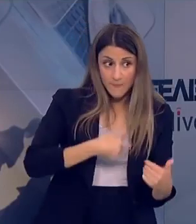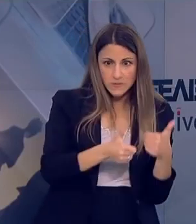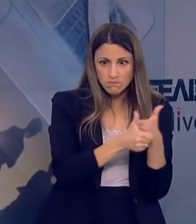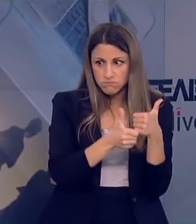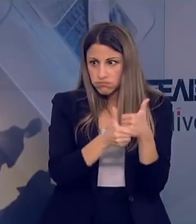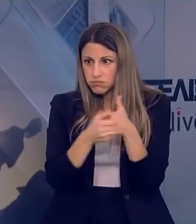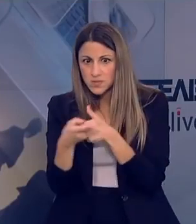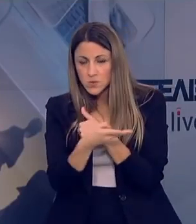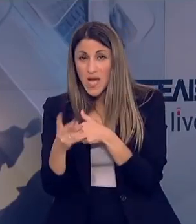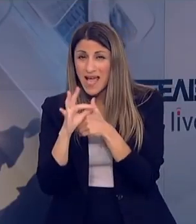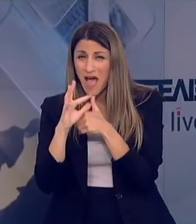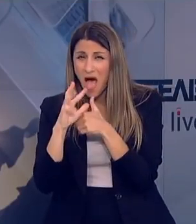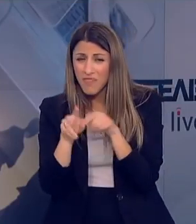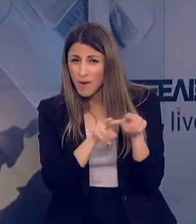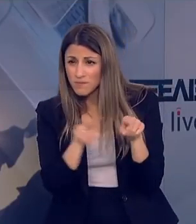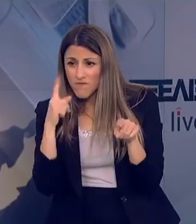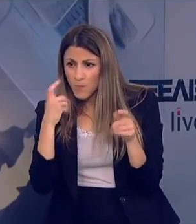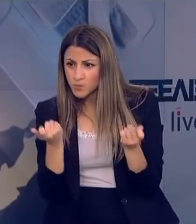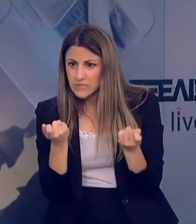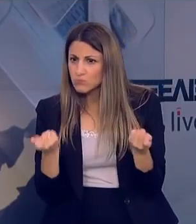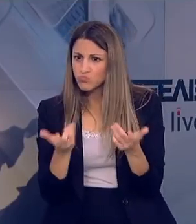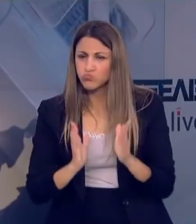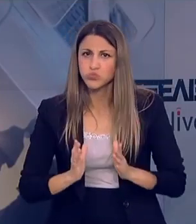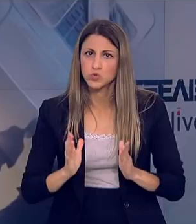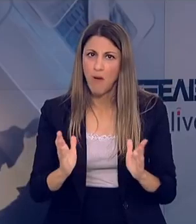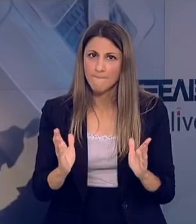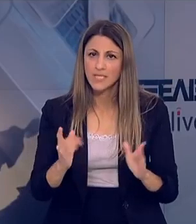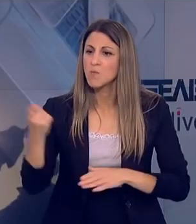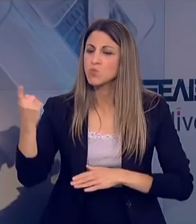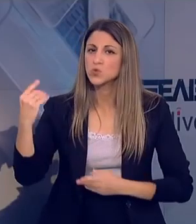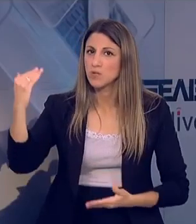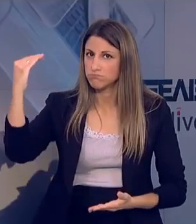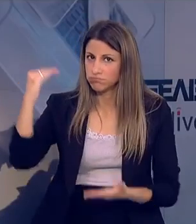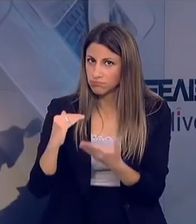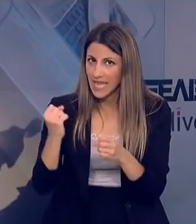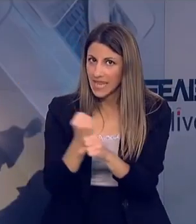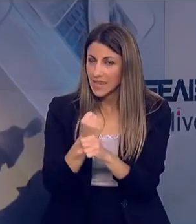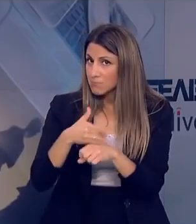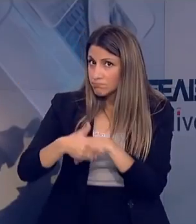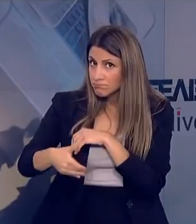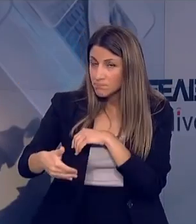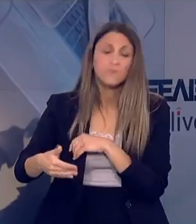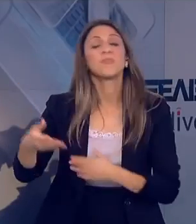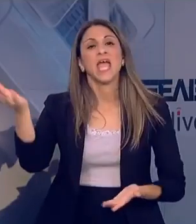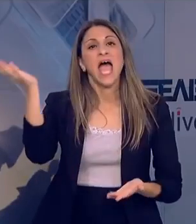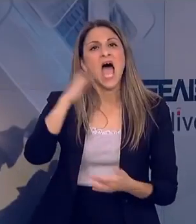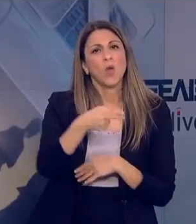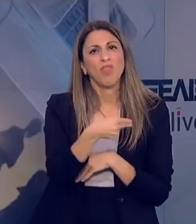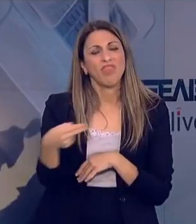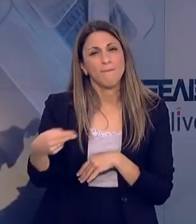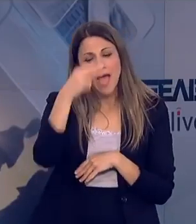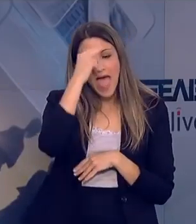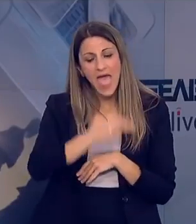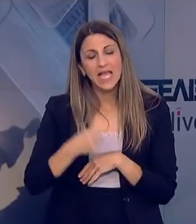κατάσταση καθημερινά και με βάση τα πραγματικά δεδομένα και μόνο κινούμαστε μέχρι σήμερα. Στη συνέχεια θα ήθελα να αναφερθώ στους χώρους